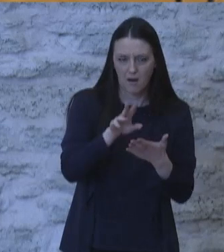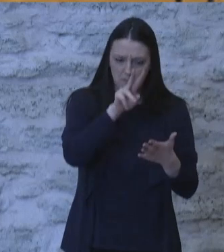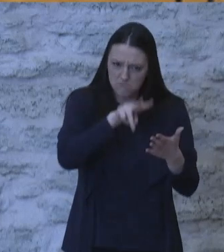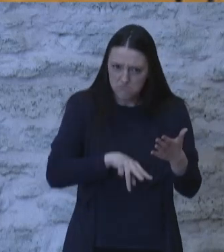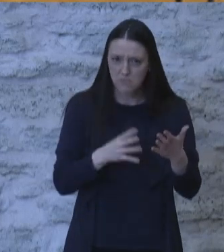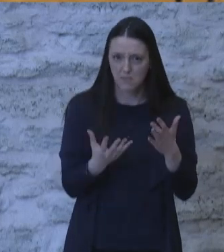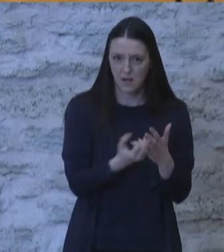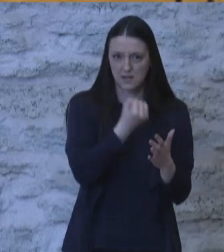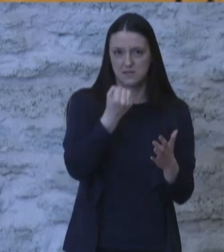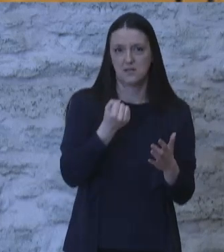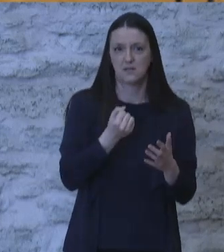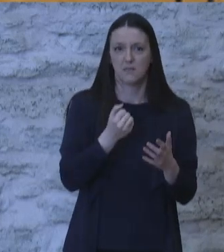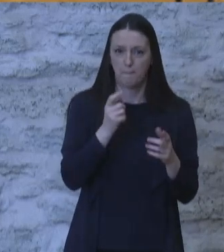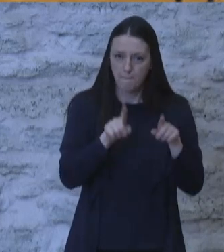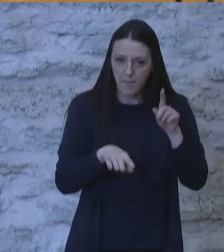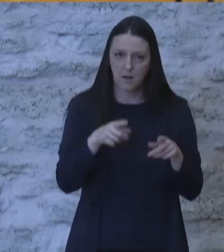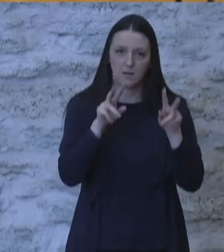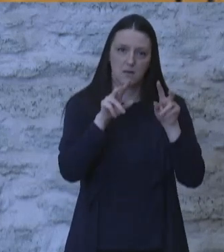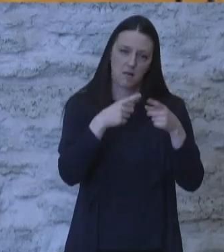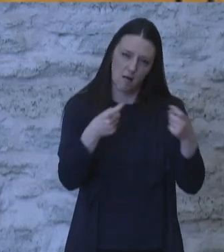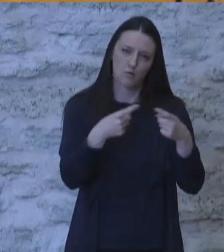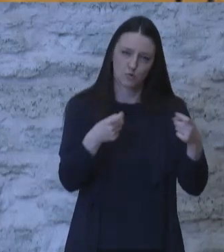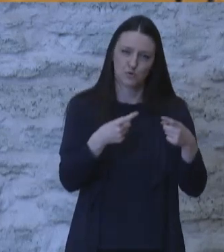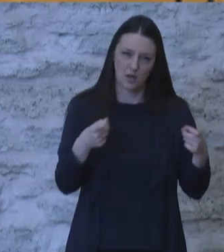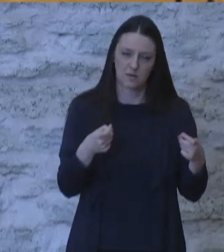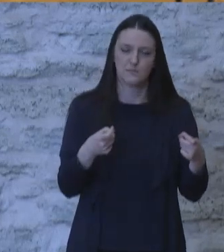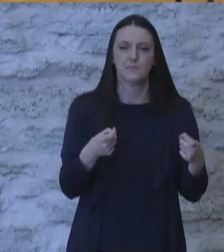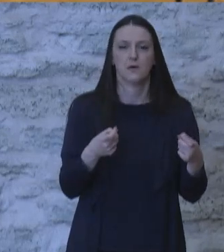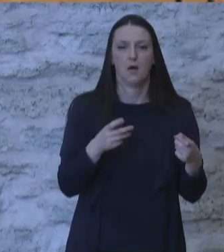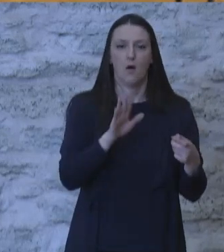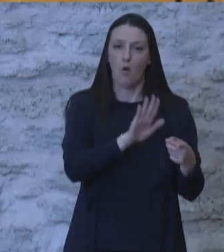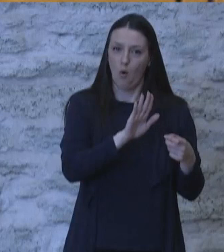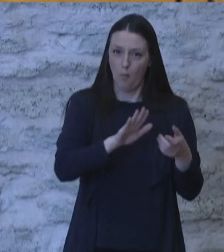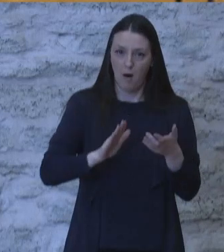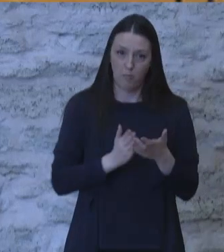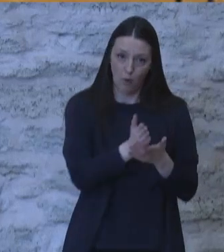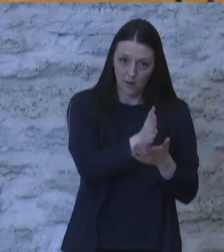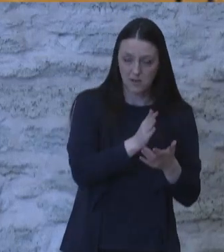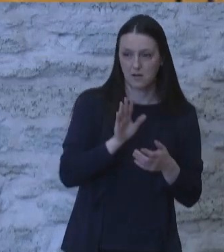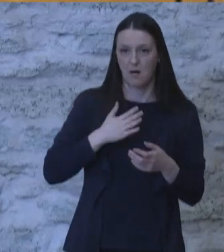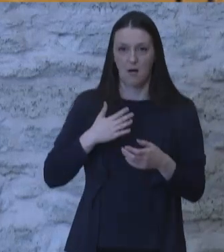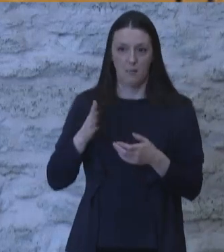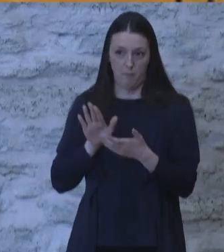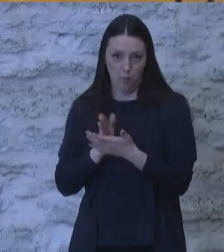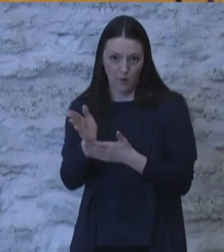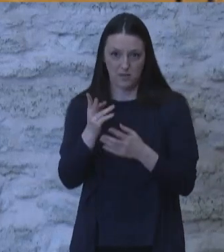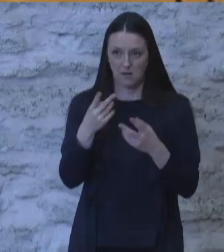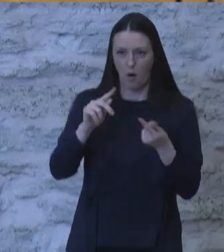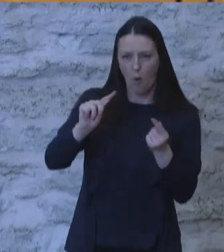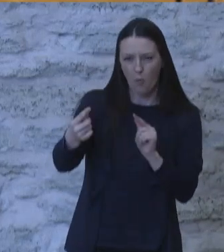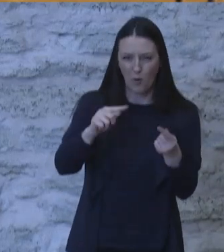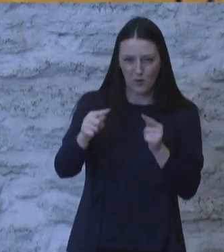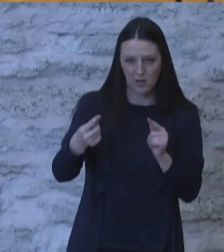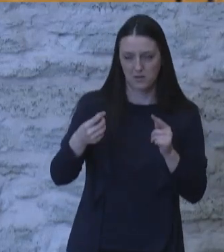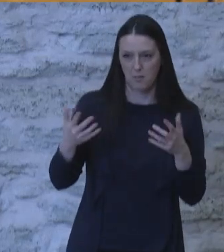siis oma kasu püüdlikult seostada oma poliitilisi oponente asjaga, milles poliitilistele oponentidel